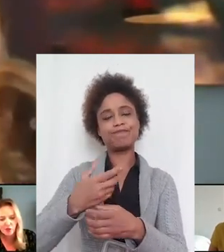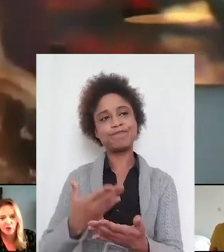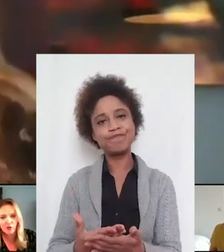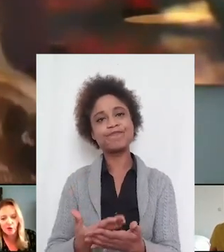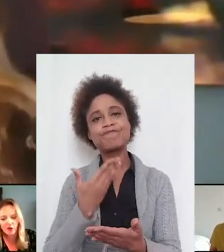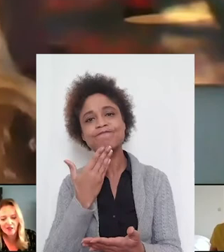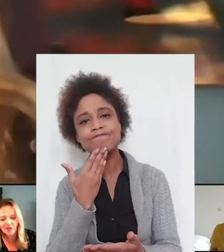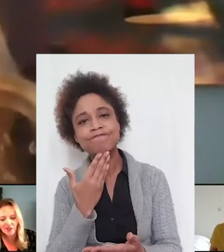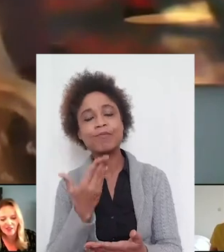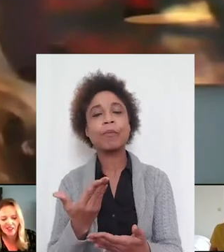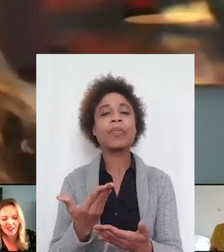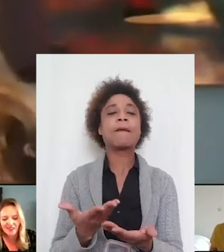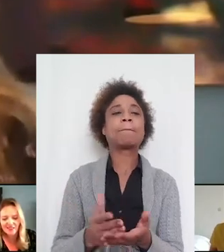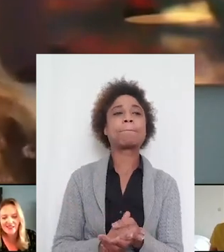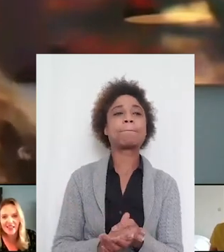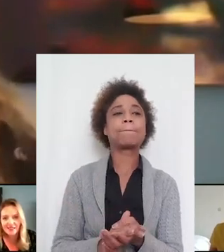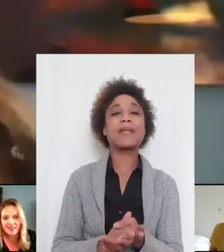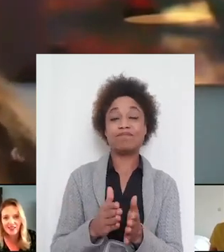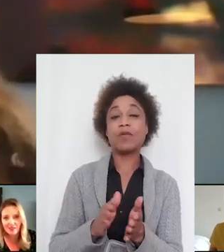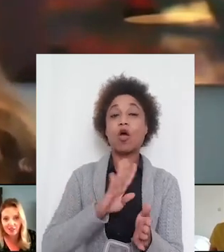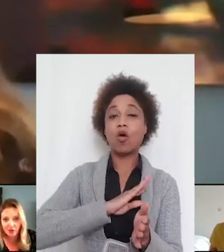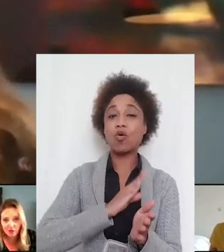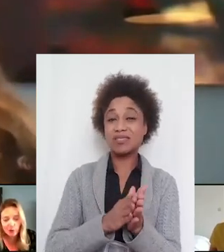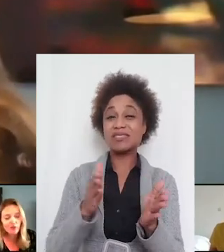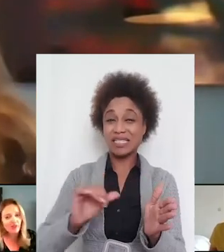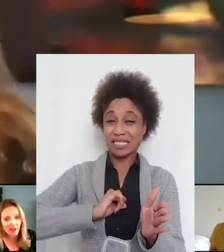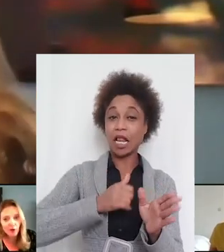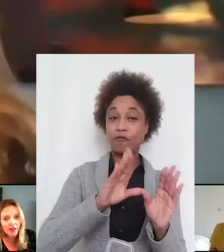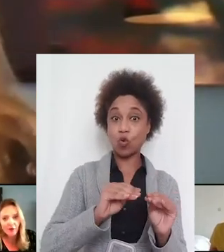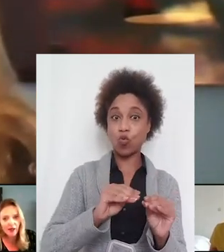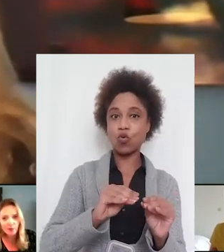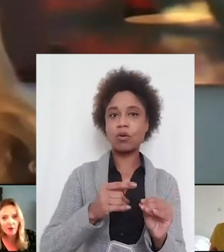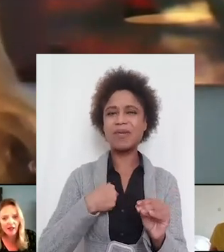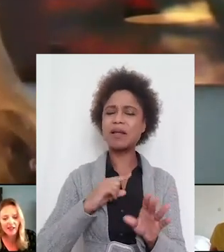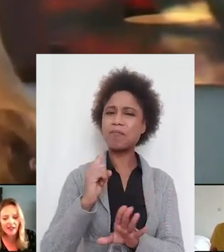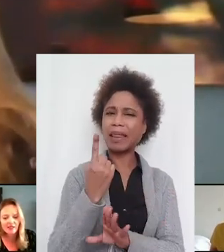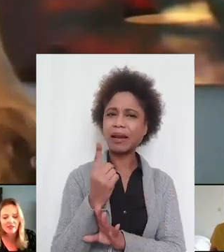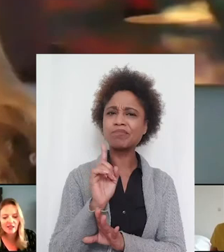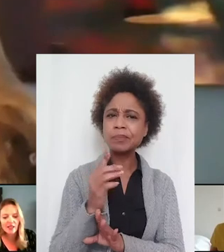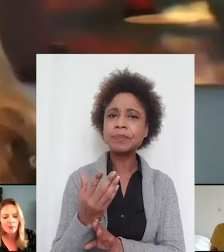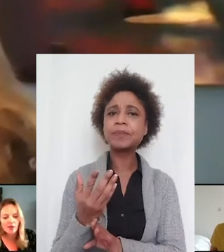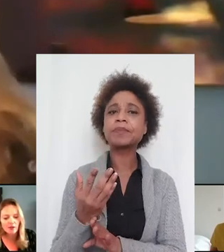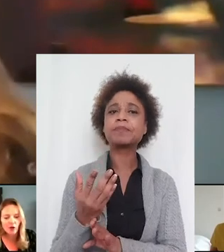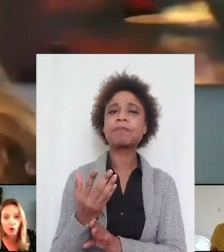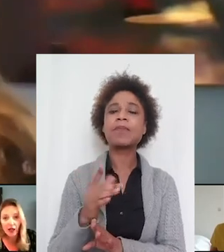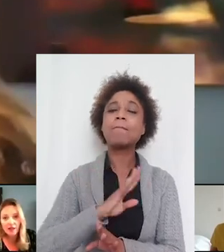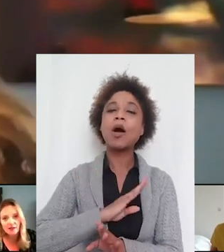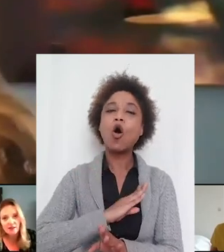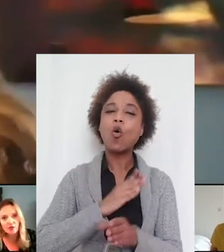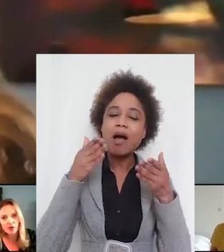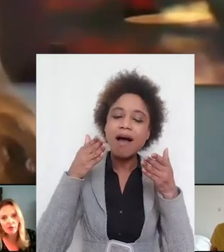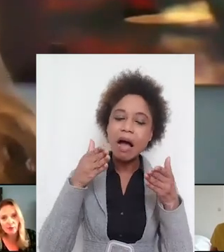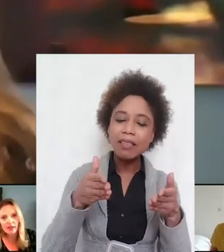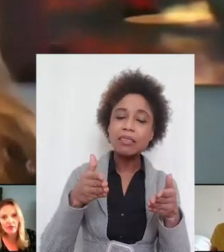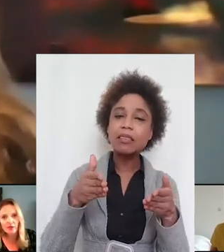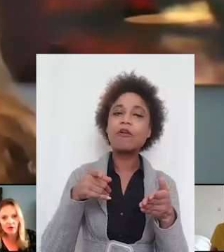dus voor dat er naast het zelf doen, wat elke heel erg belangrijk is, maar dat er ook aandacht is voor